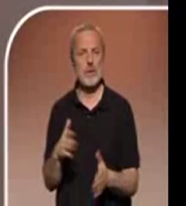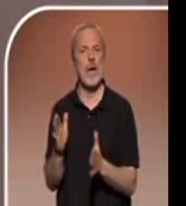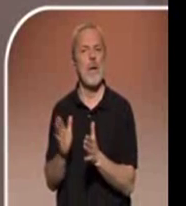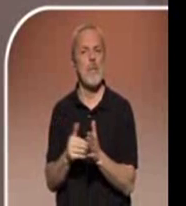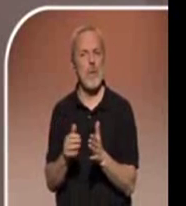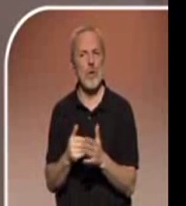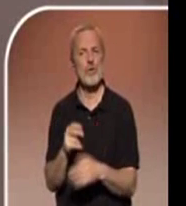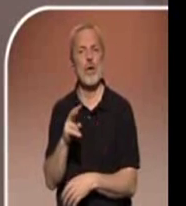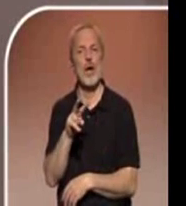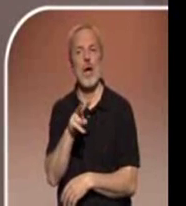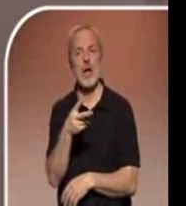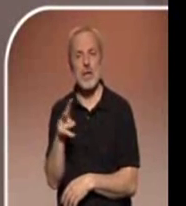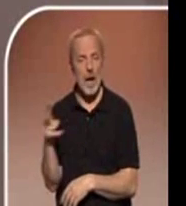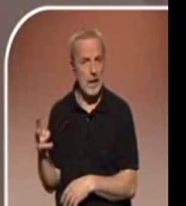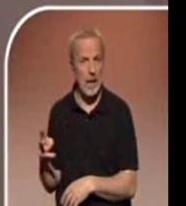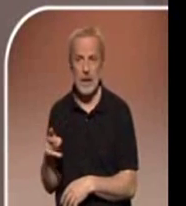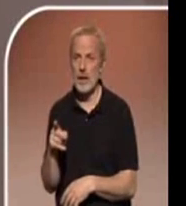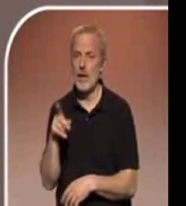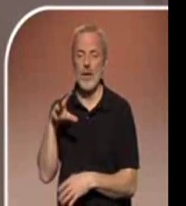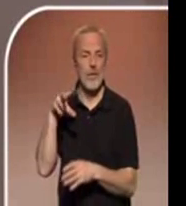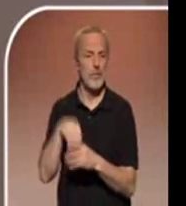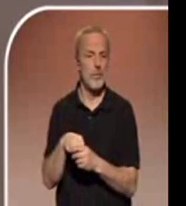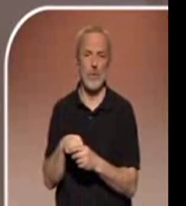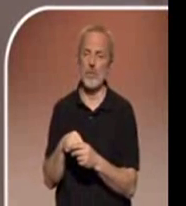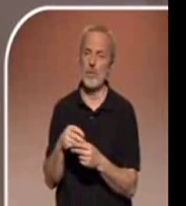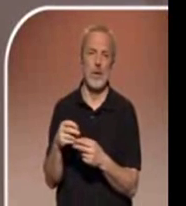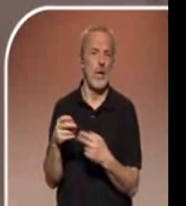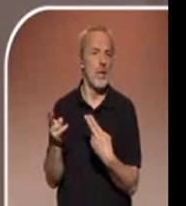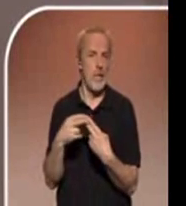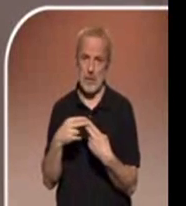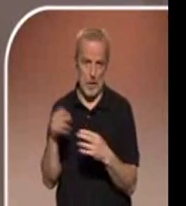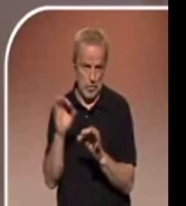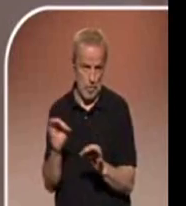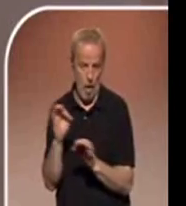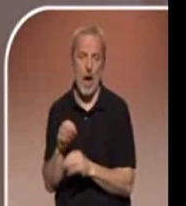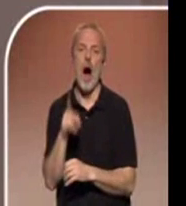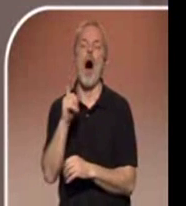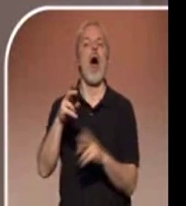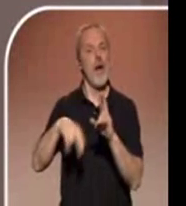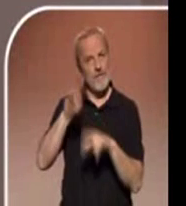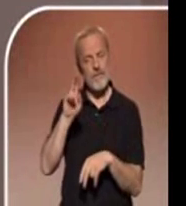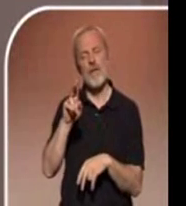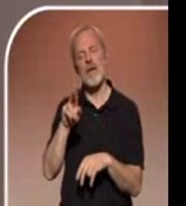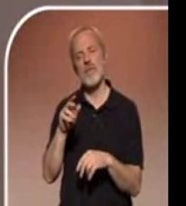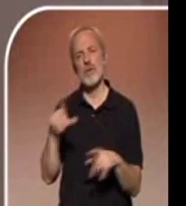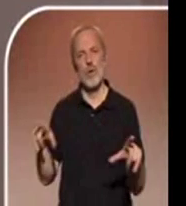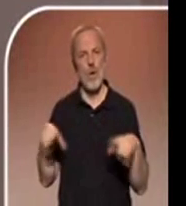kontraceptiva nejsou spojeny vůbec s rizikem tromboemboly, ale takové to nejčastější užívání